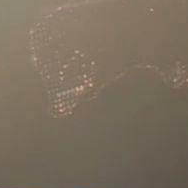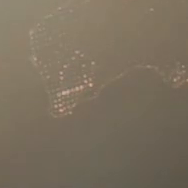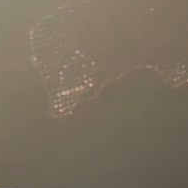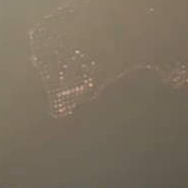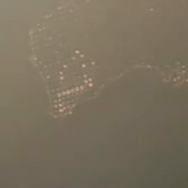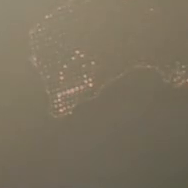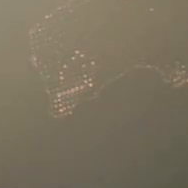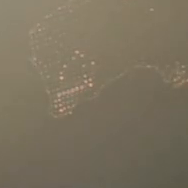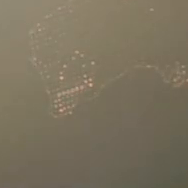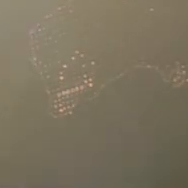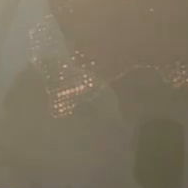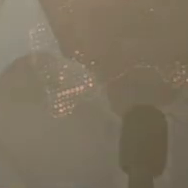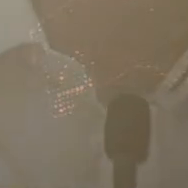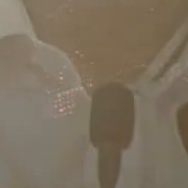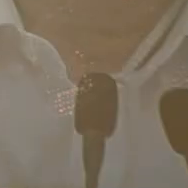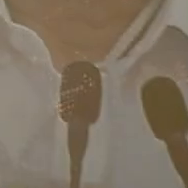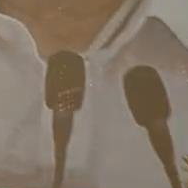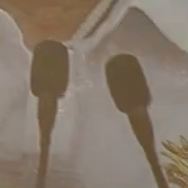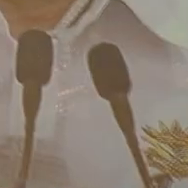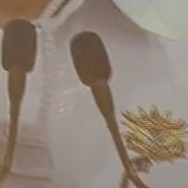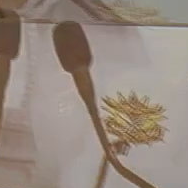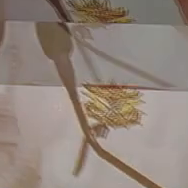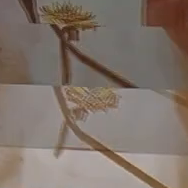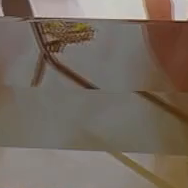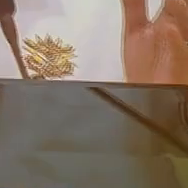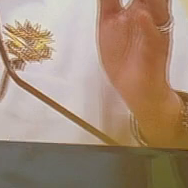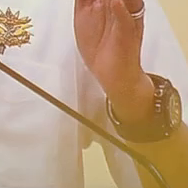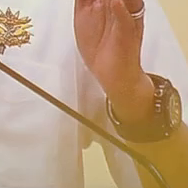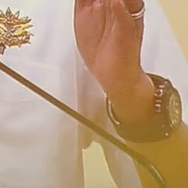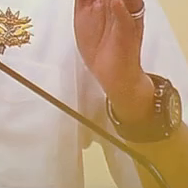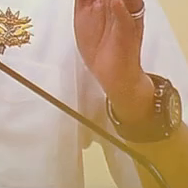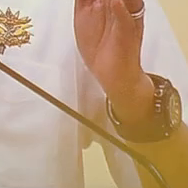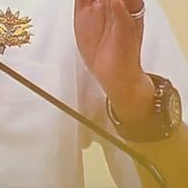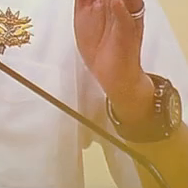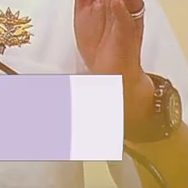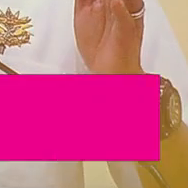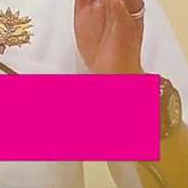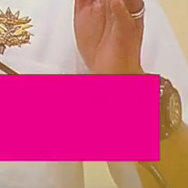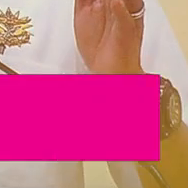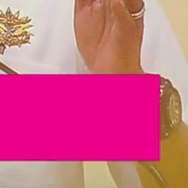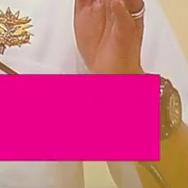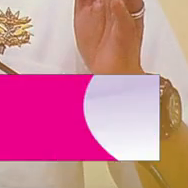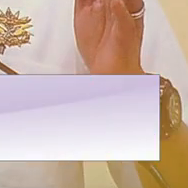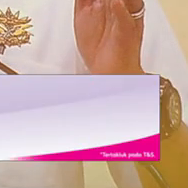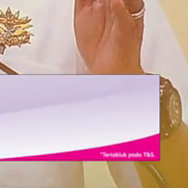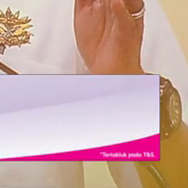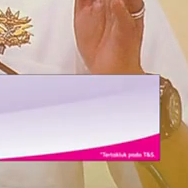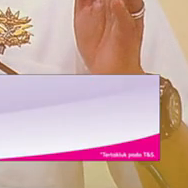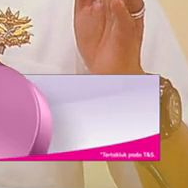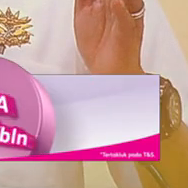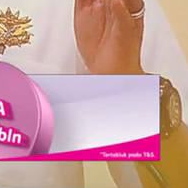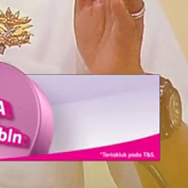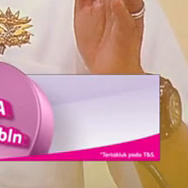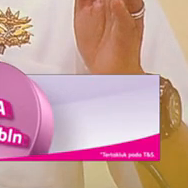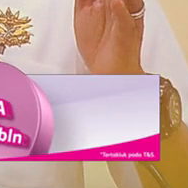Kerajaan melaksanakan Perintah Kawalan Pergerakan atau PKP di 6 daripada 9 daerah di Selangor berkuat kuasa 6 sehingga 17 Mei ini,